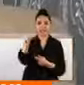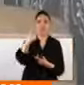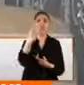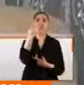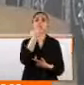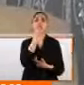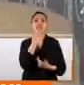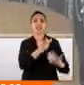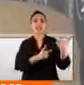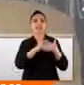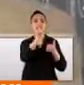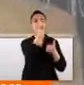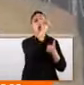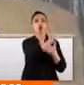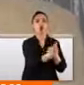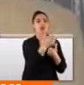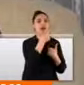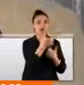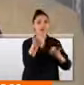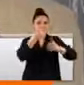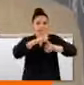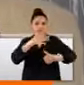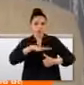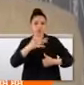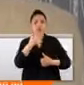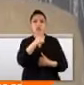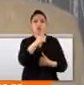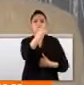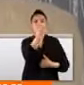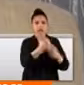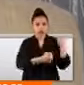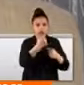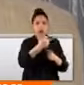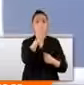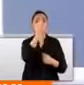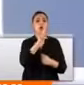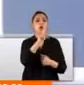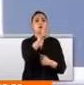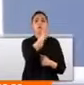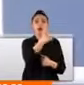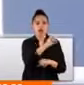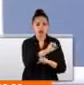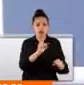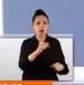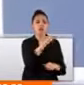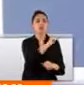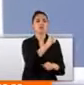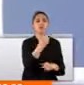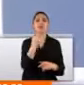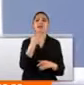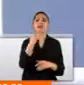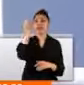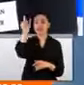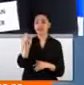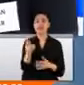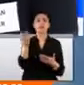evlenmekti. Sevgilim Özkan 850 bin artı bir araba. 370 bin artı bir araba. İddiaya göre Nalan Ülker hem birikimi